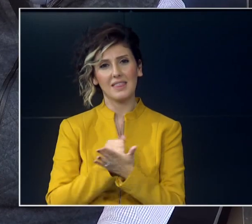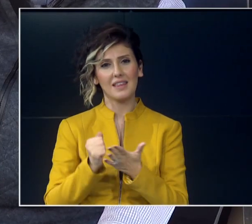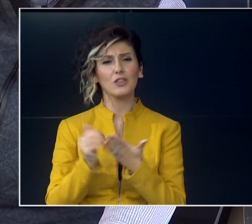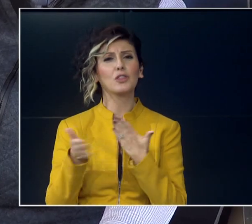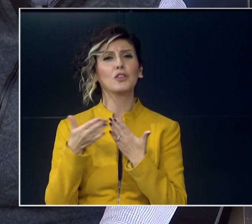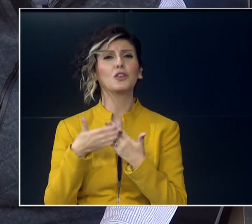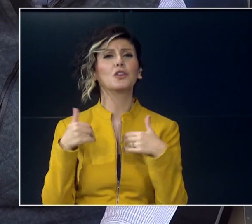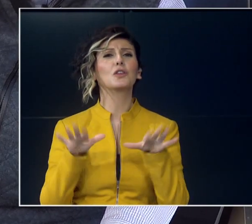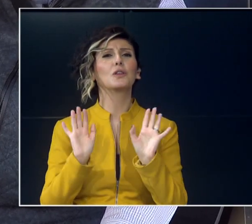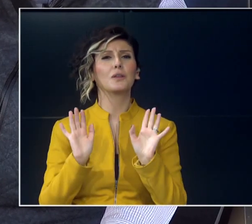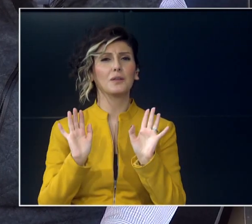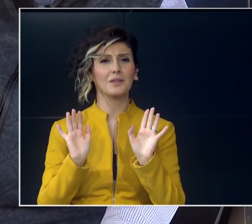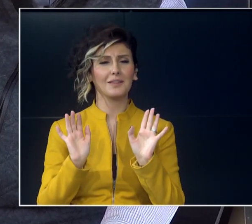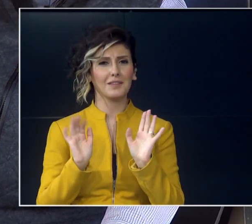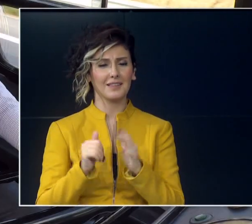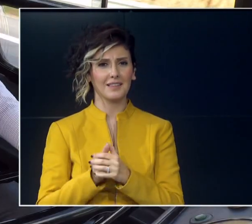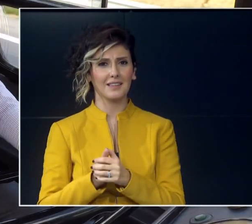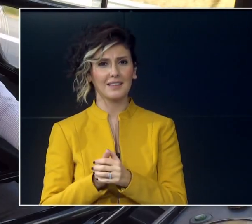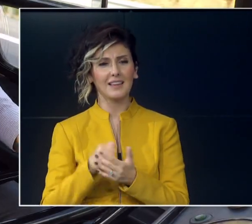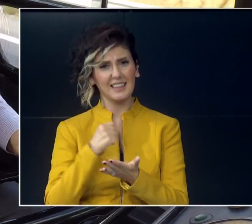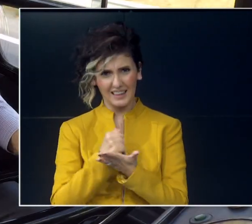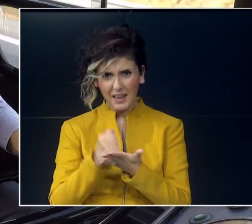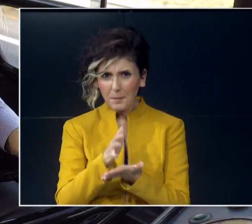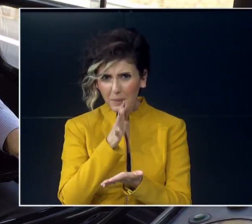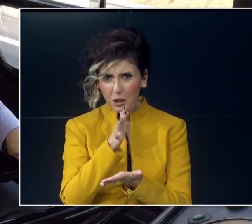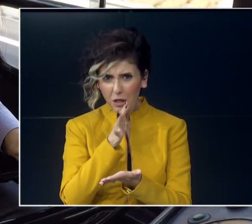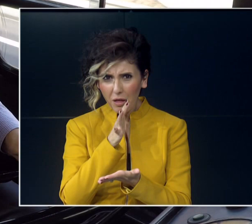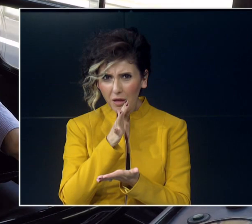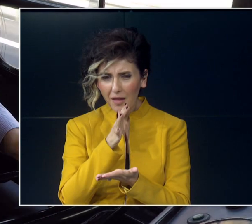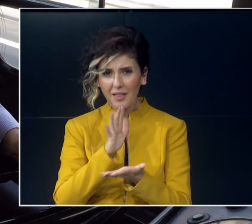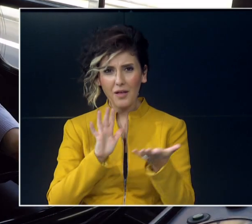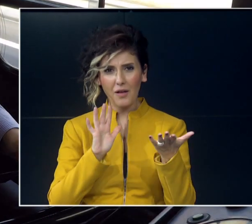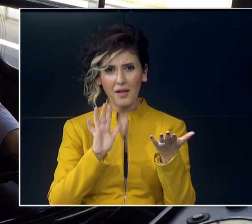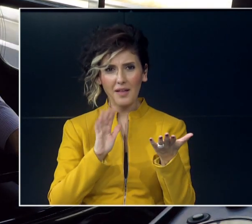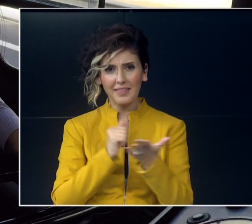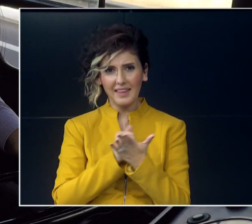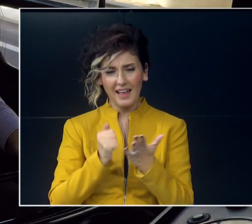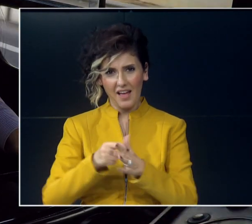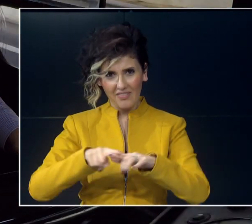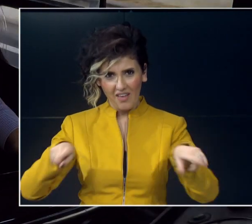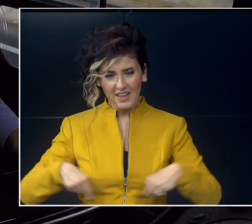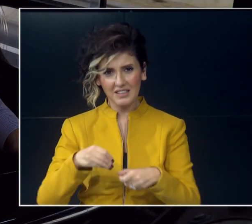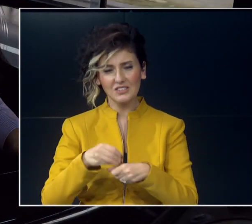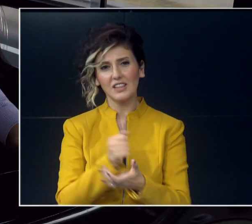düğün. Yani bildiğimiz nikahlar oluyor ya, nikah evet. Dairesinde. Onlardan